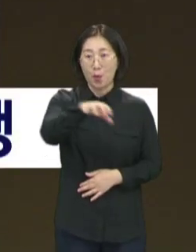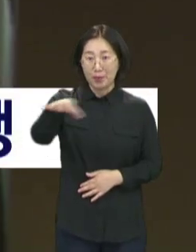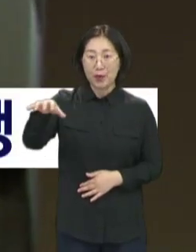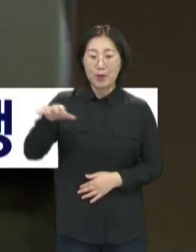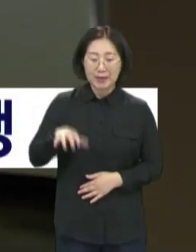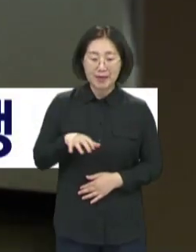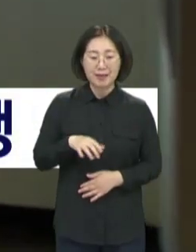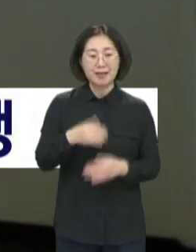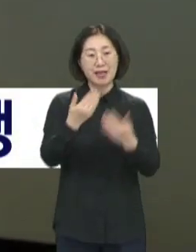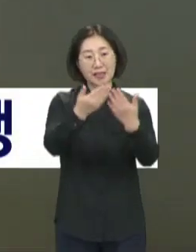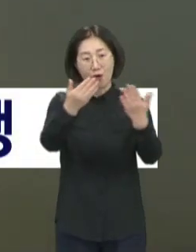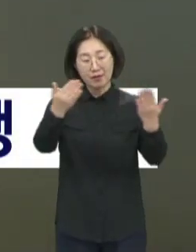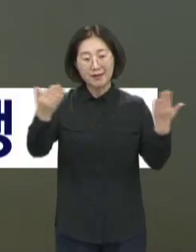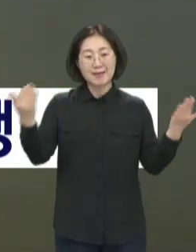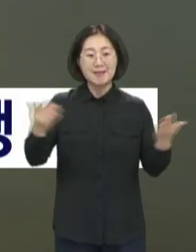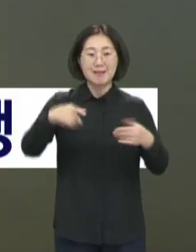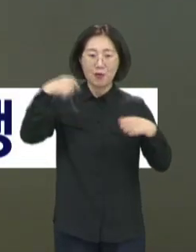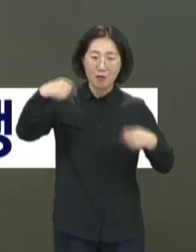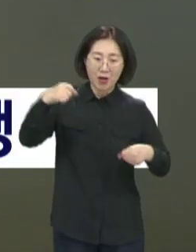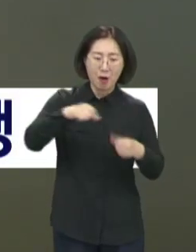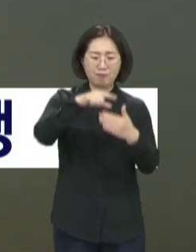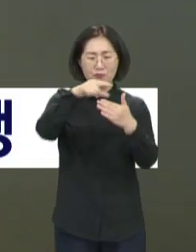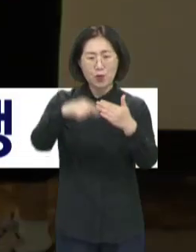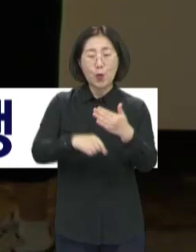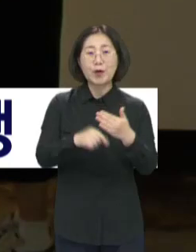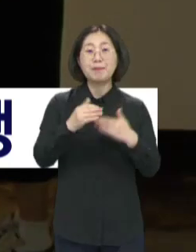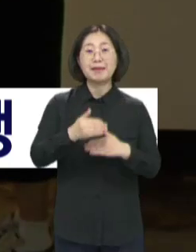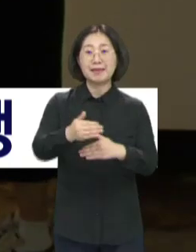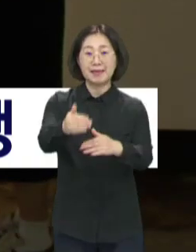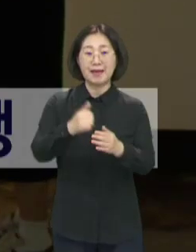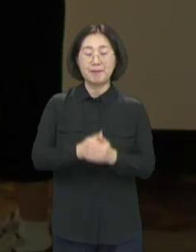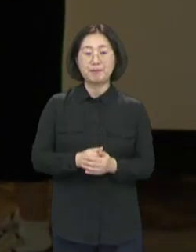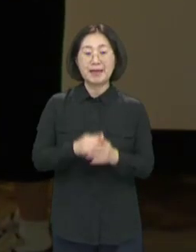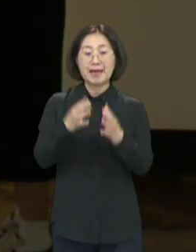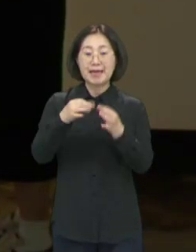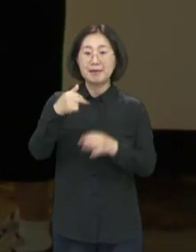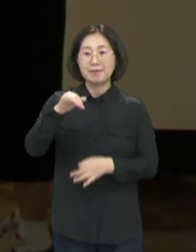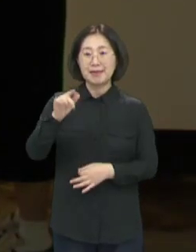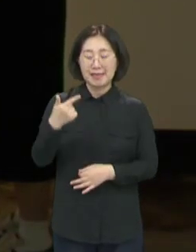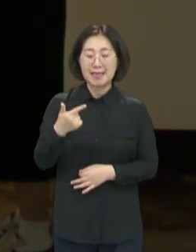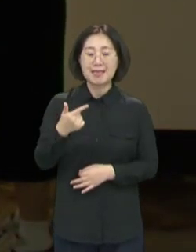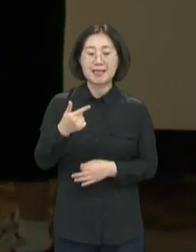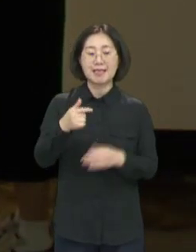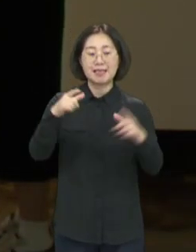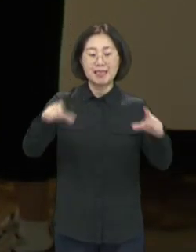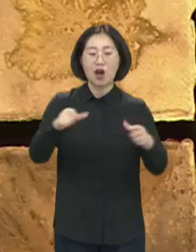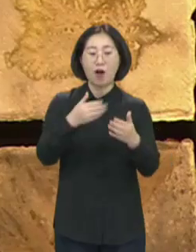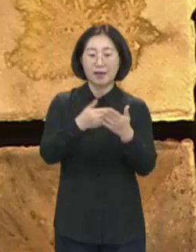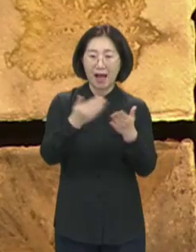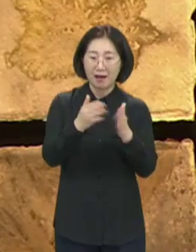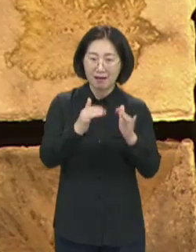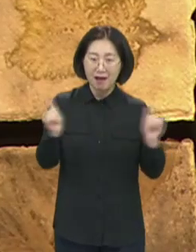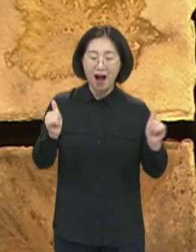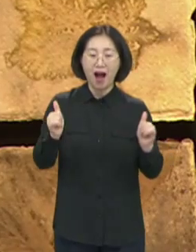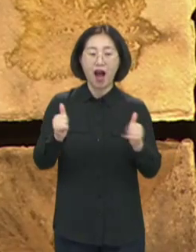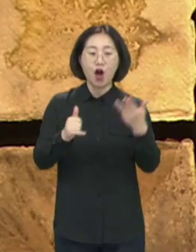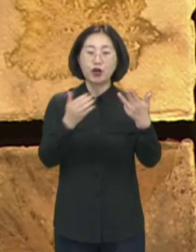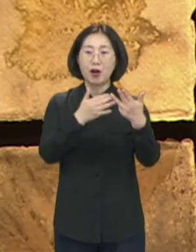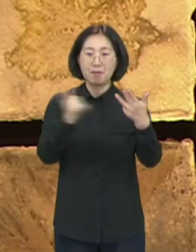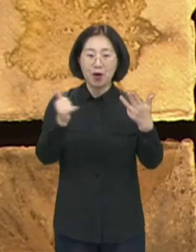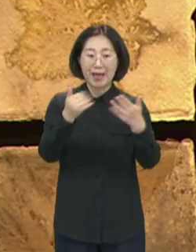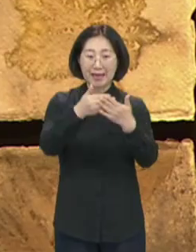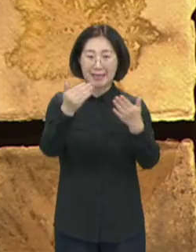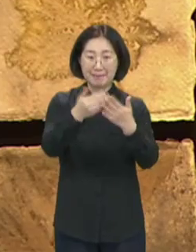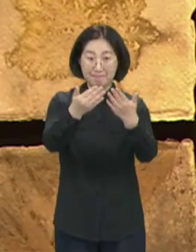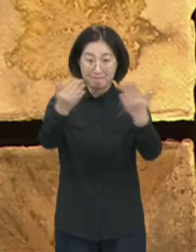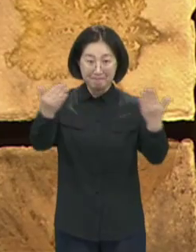27곳에서는 전시와 공연 등 다채로운 프로그램이 진행됩니다. 김진, 이정미 작가 등 지역 작가를 포함한 작가 8명의 작품을